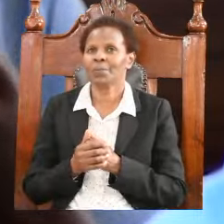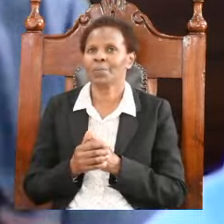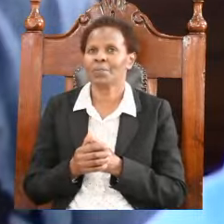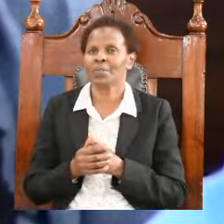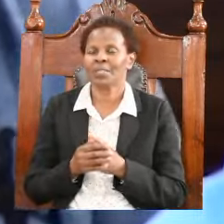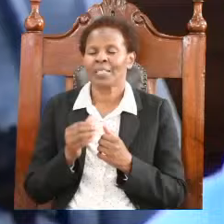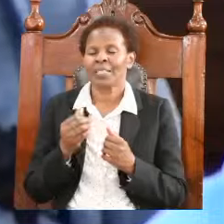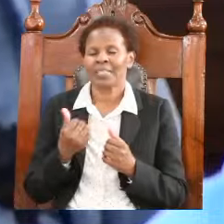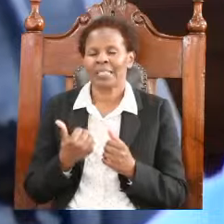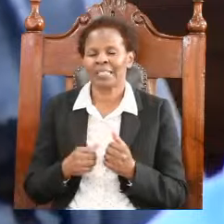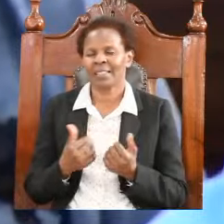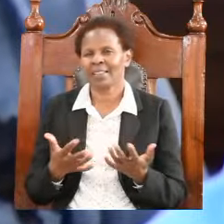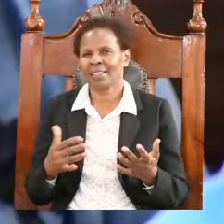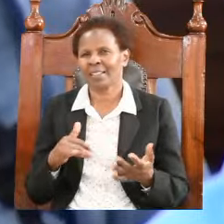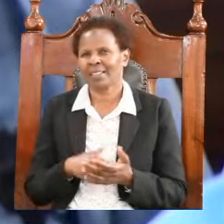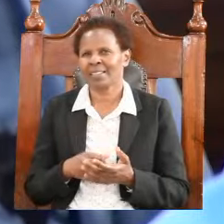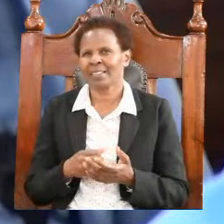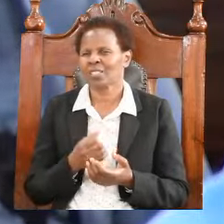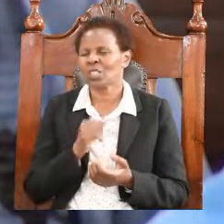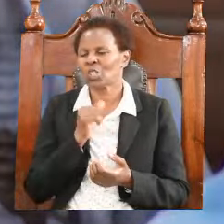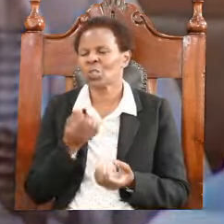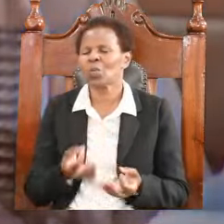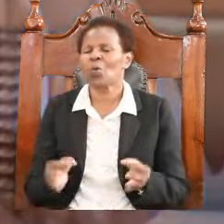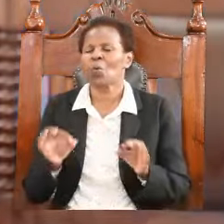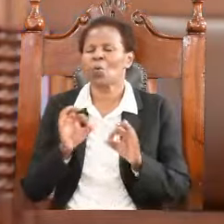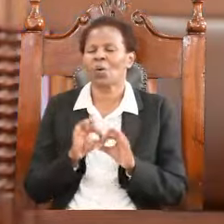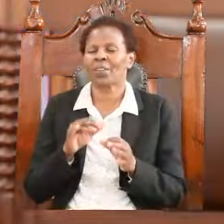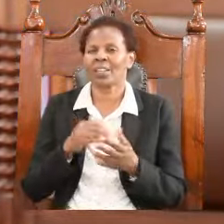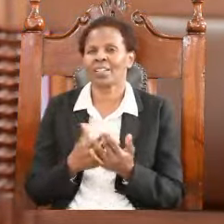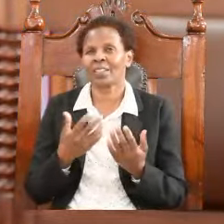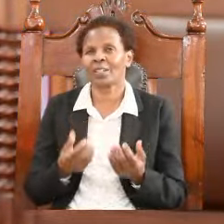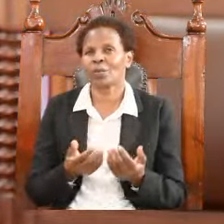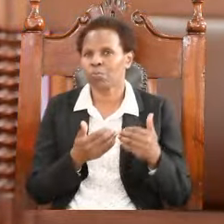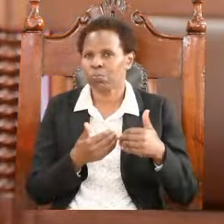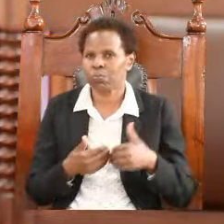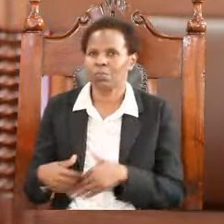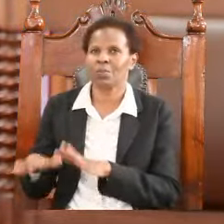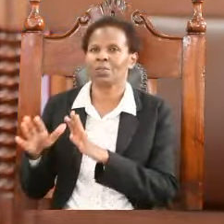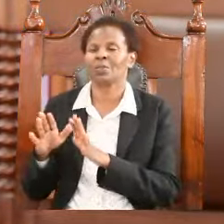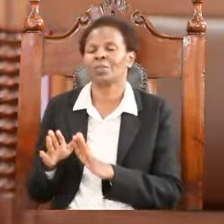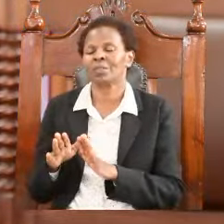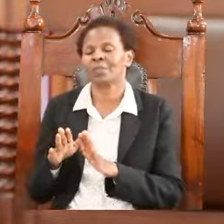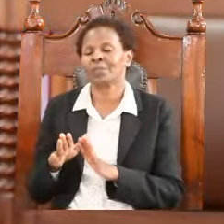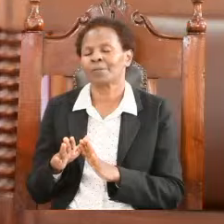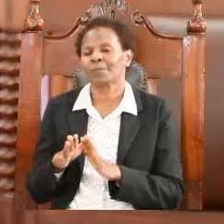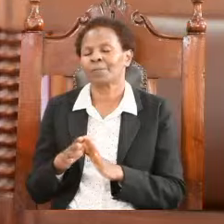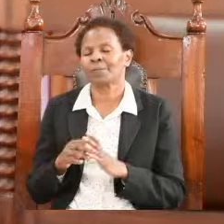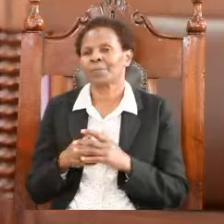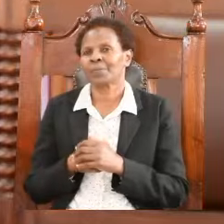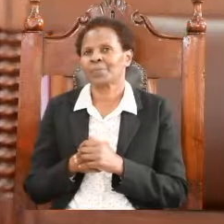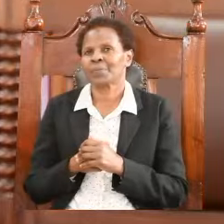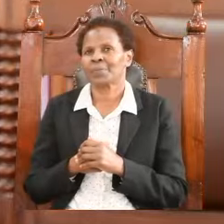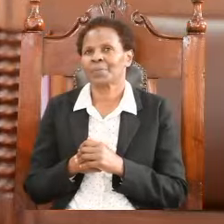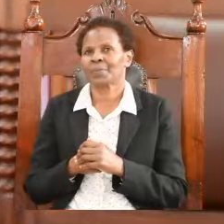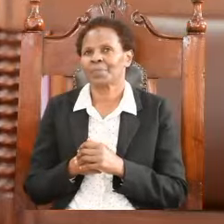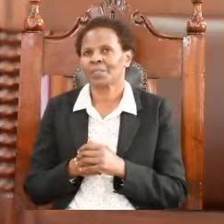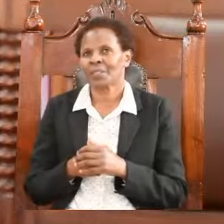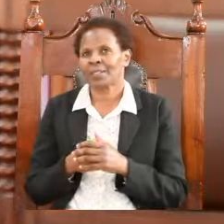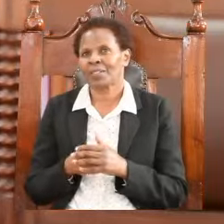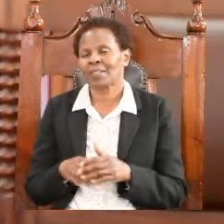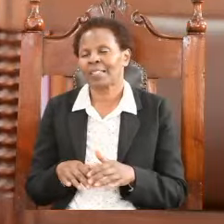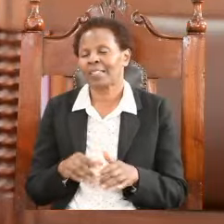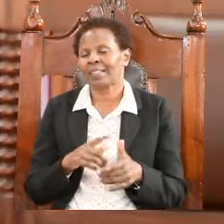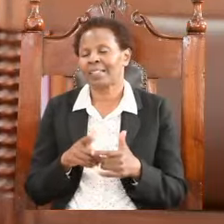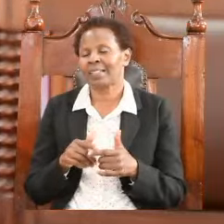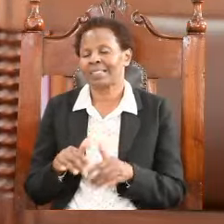kindu gitiri na bata maita maingi kindu kiu tutikiigaga ni gute tuteaga handu hatuikare